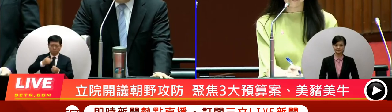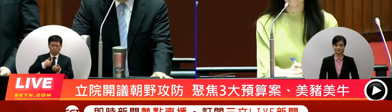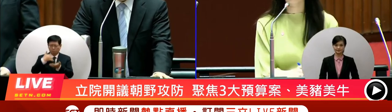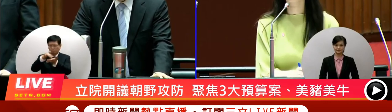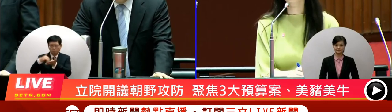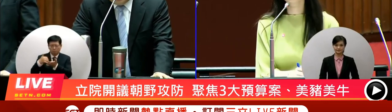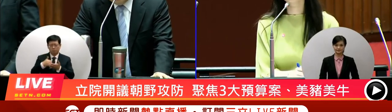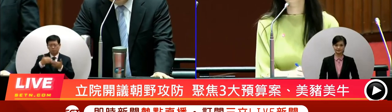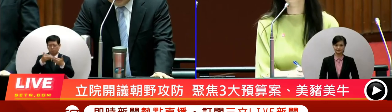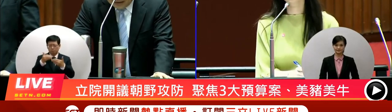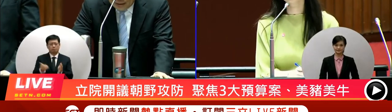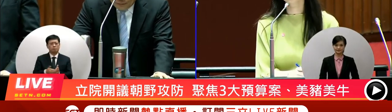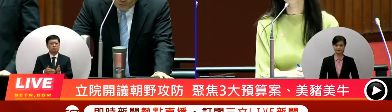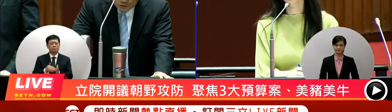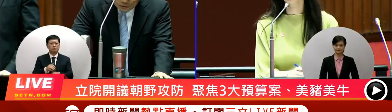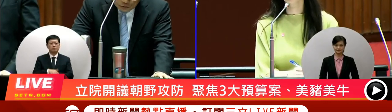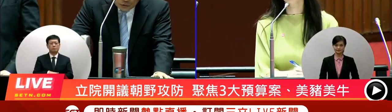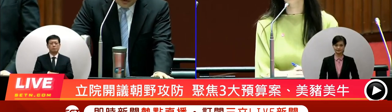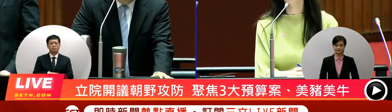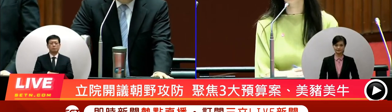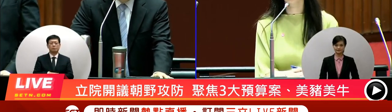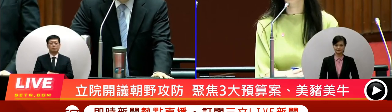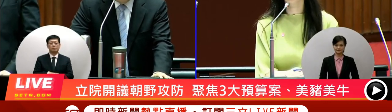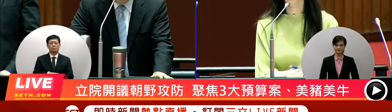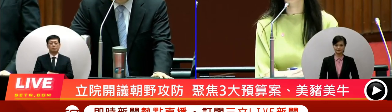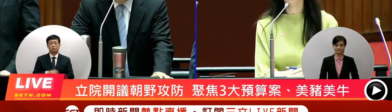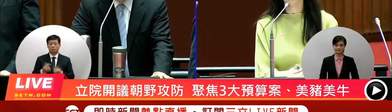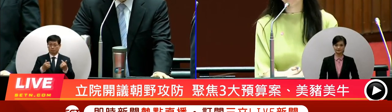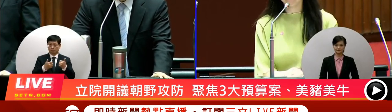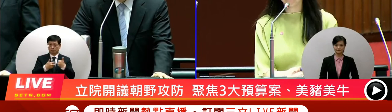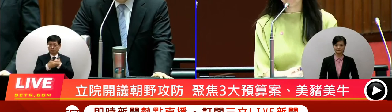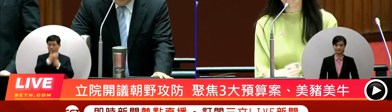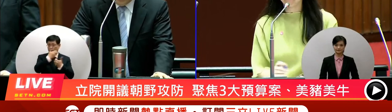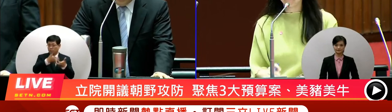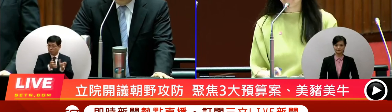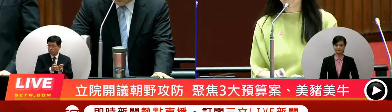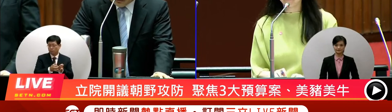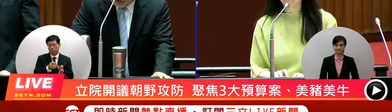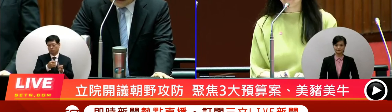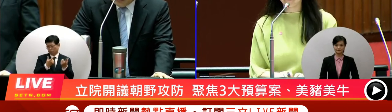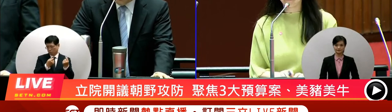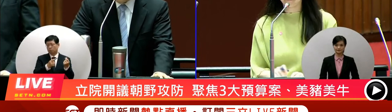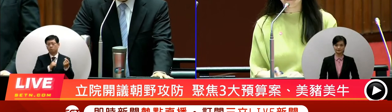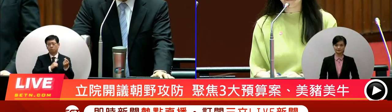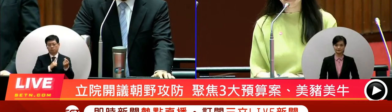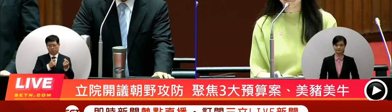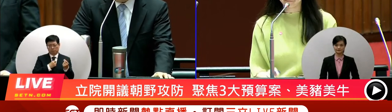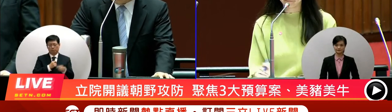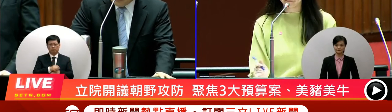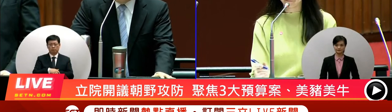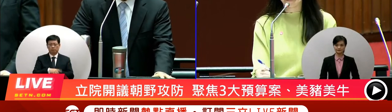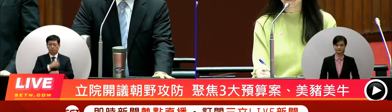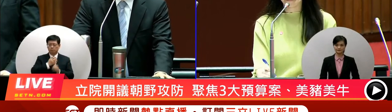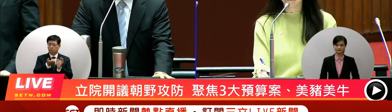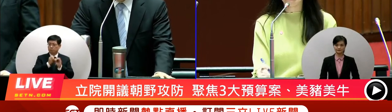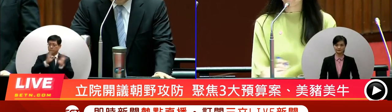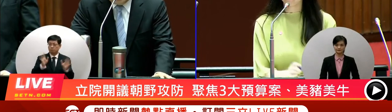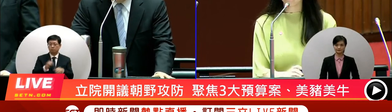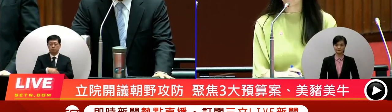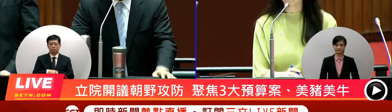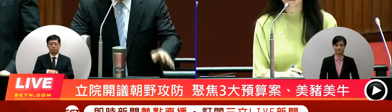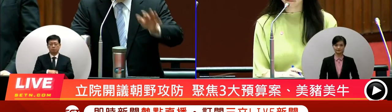点，那在有关卫福部也要做相关的预告